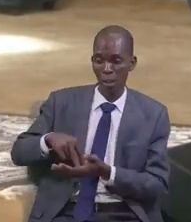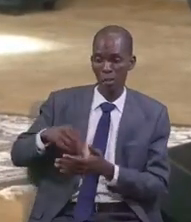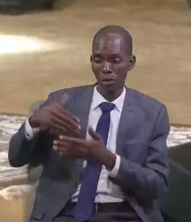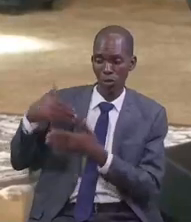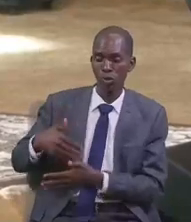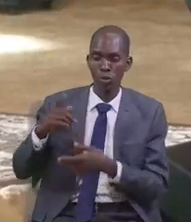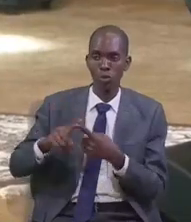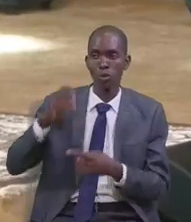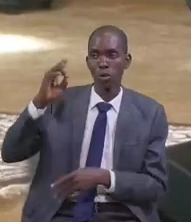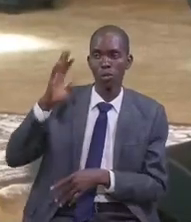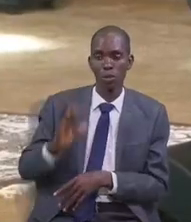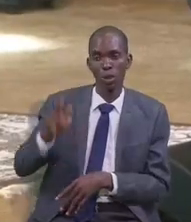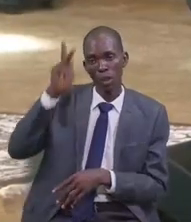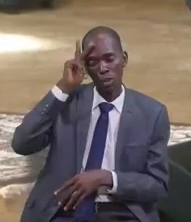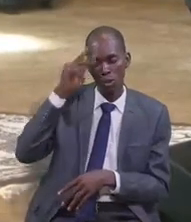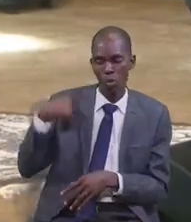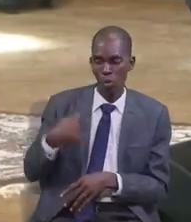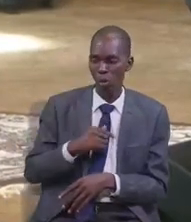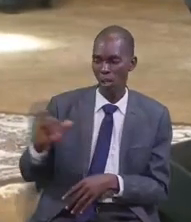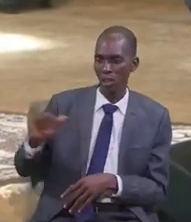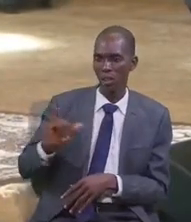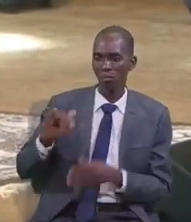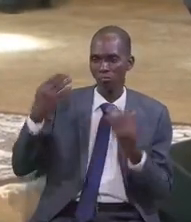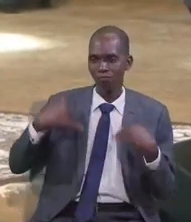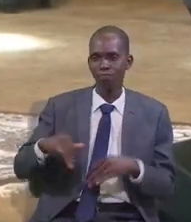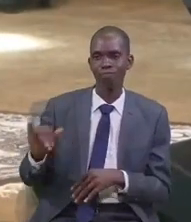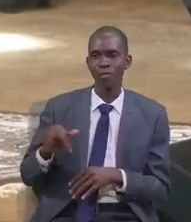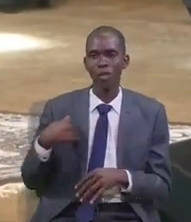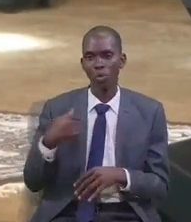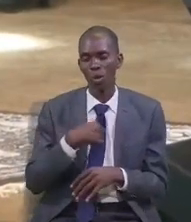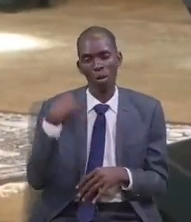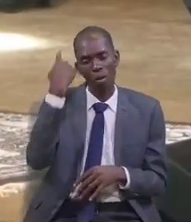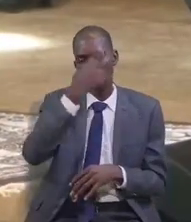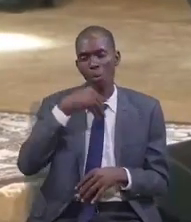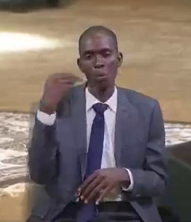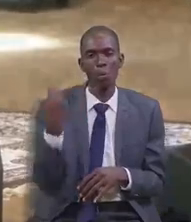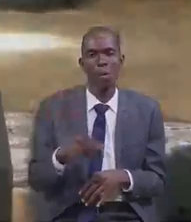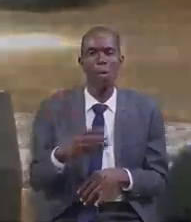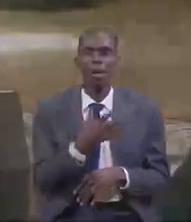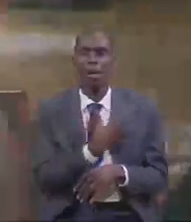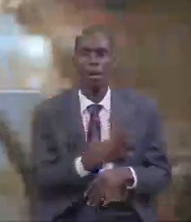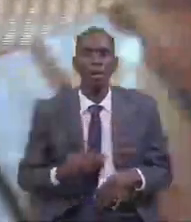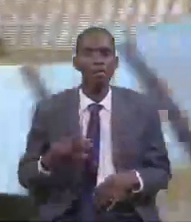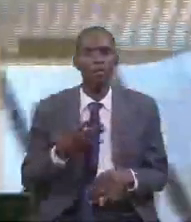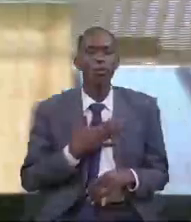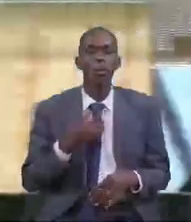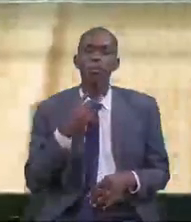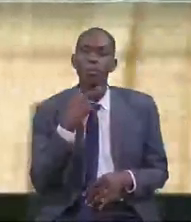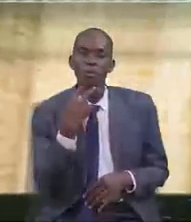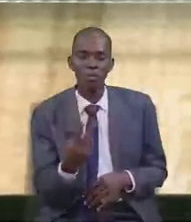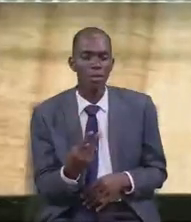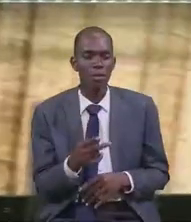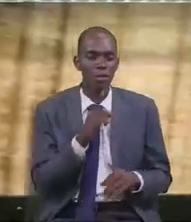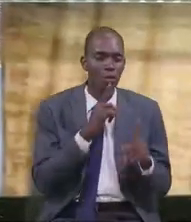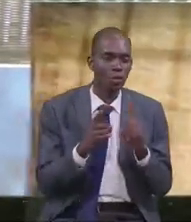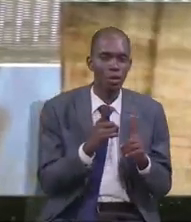je suis ceci, je suis cela. Et, oui, c'est ainsi que, oui, je m'habille et je suis comme le pasteur. Et, si je dis que je